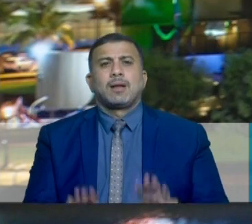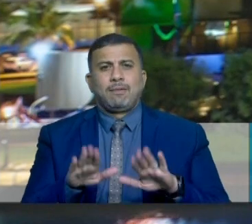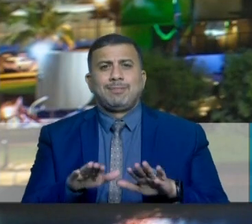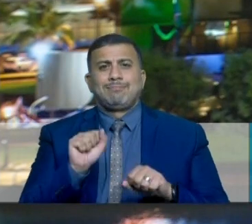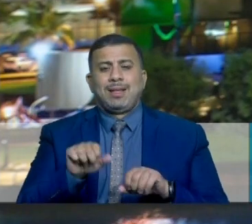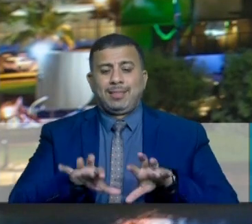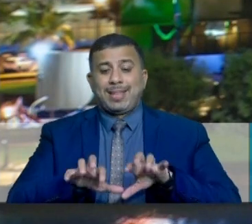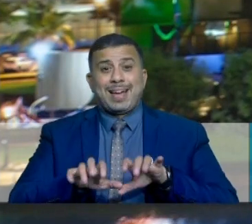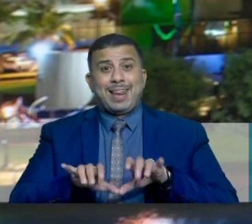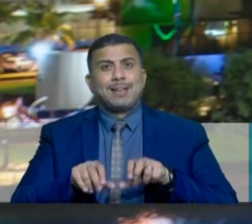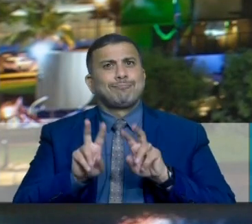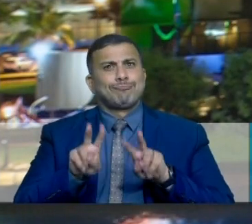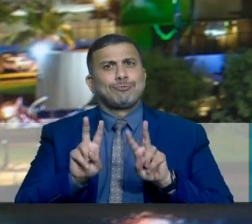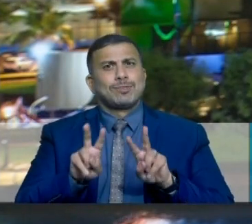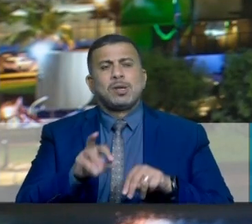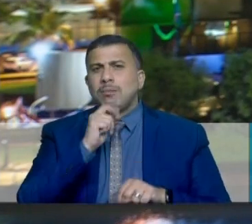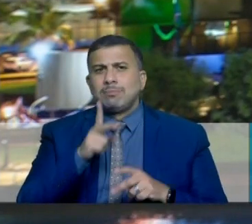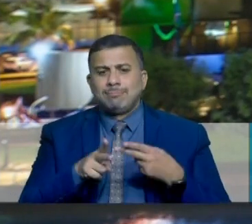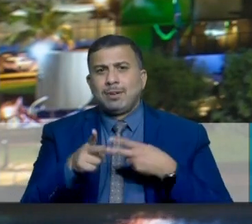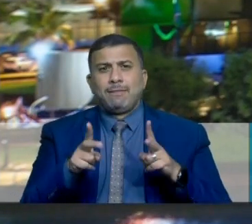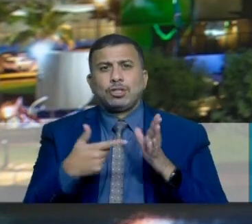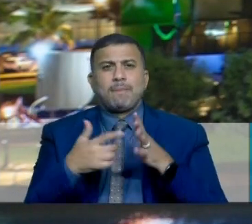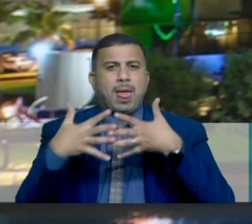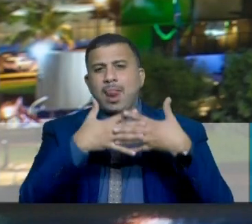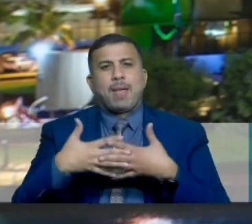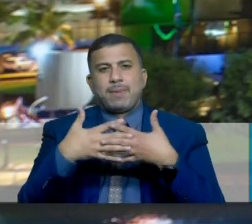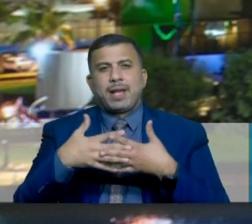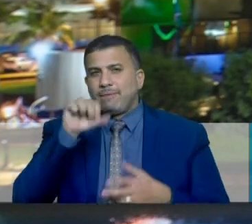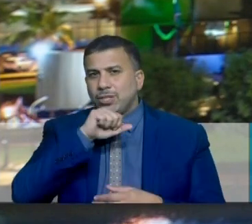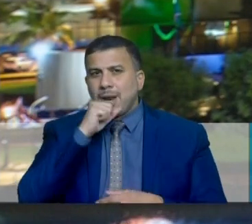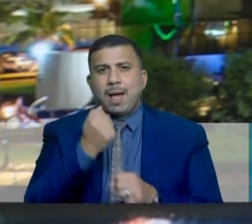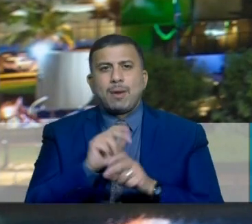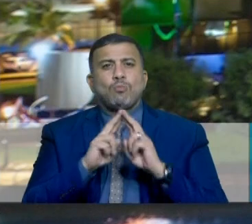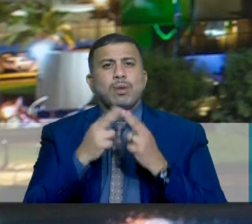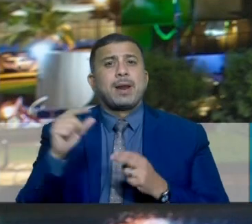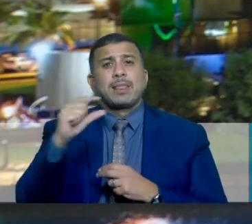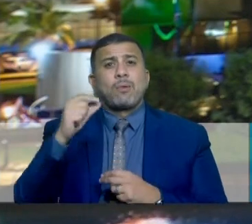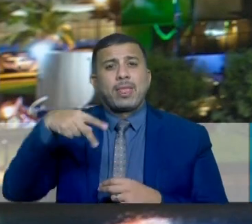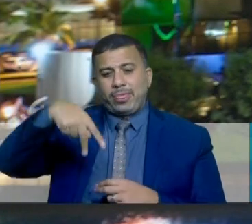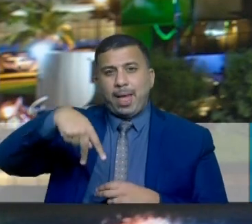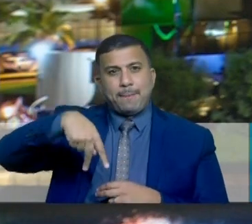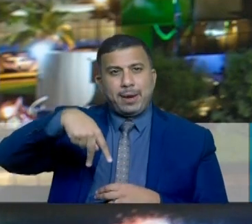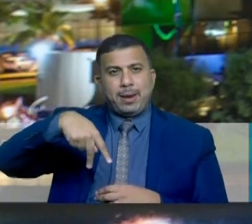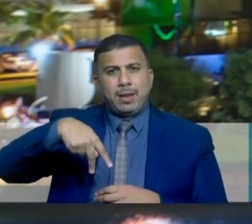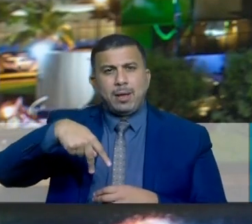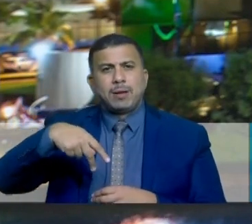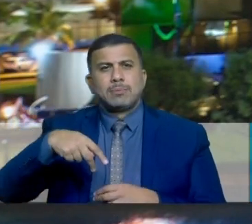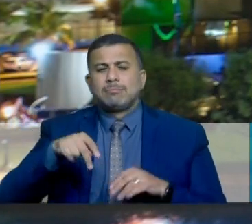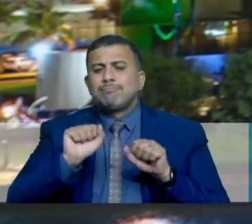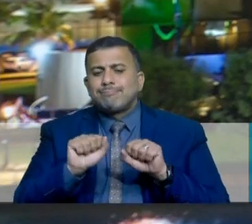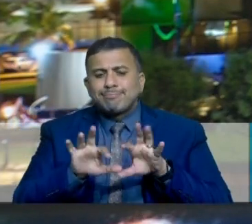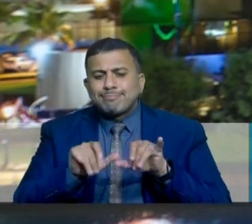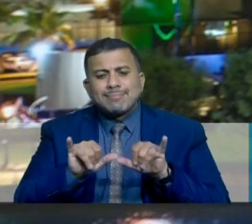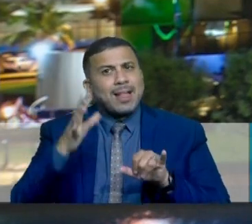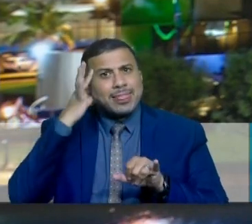نبقى في المجال التقني حيث افتتحت الجامعه الامريكيه في الشارقه اعمال المؤتمر الدولي الثامن للمواد